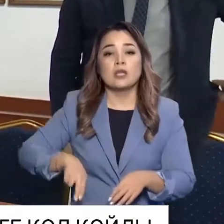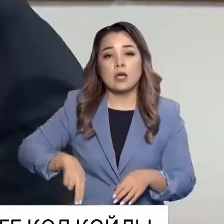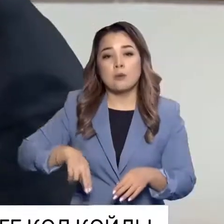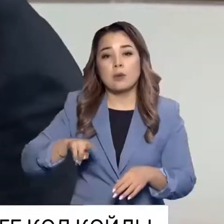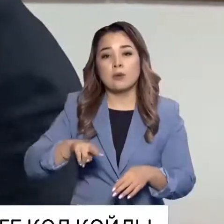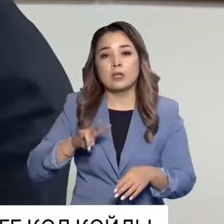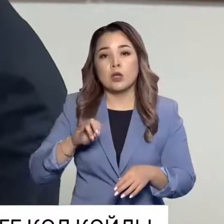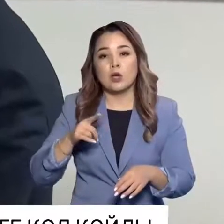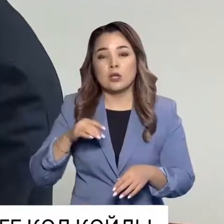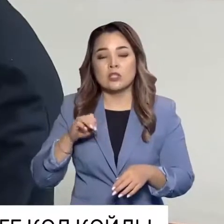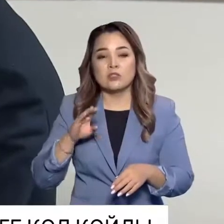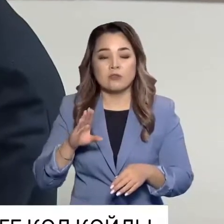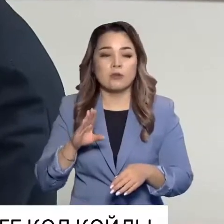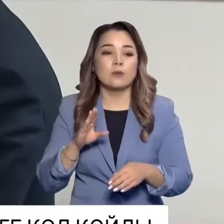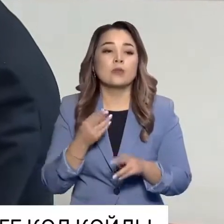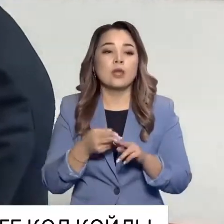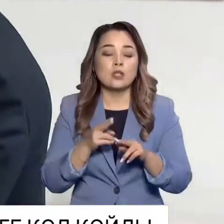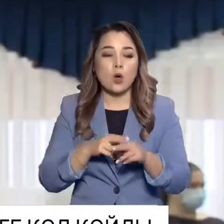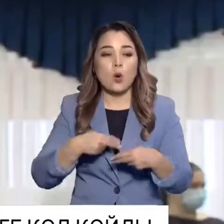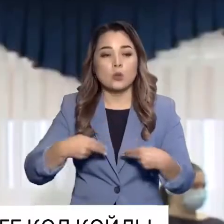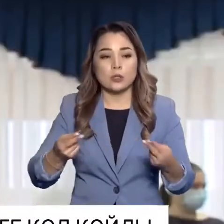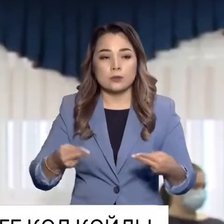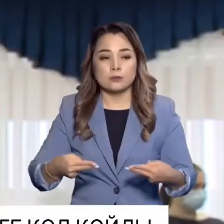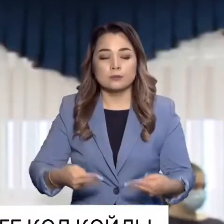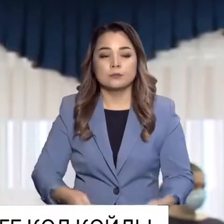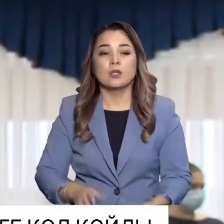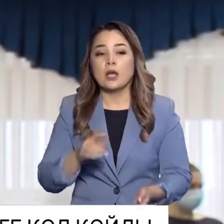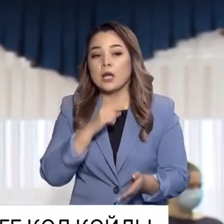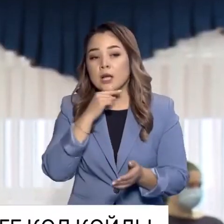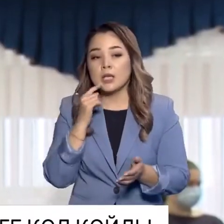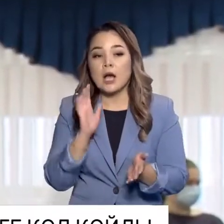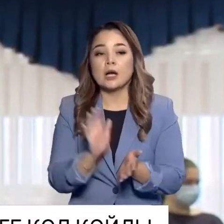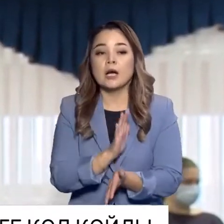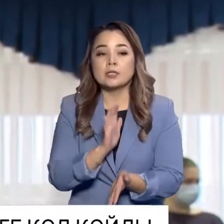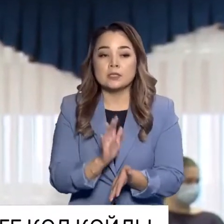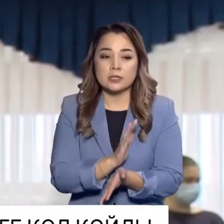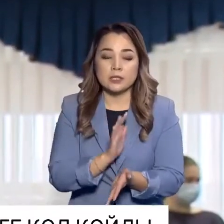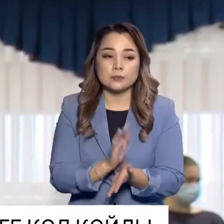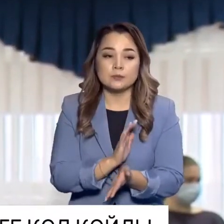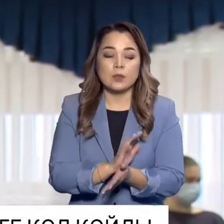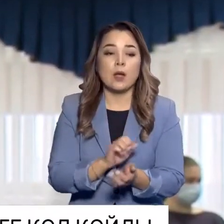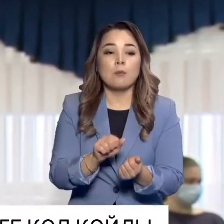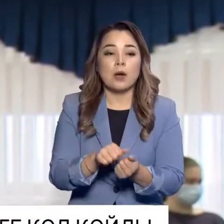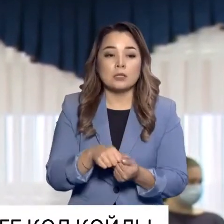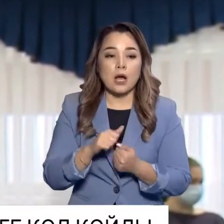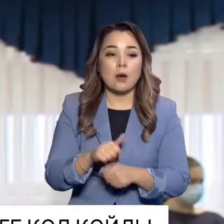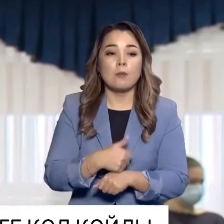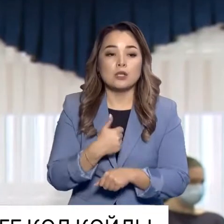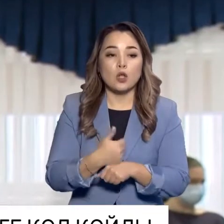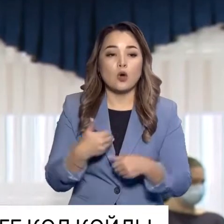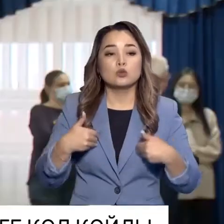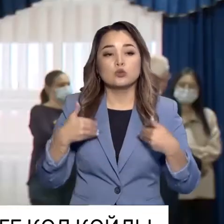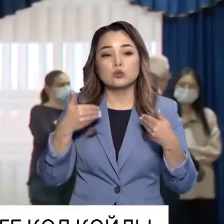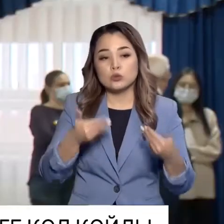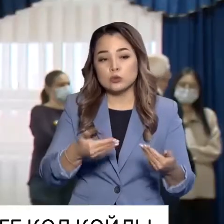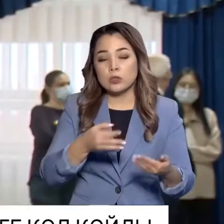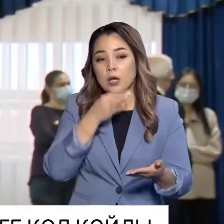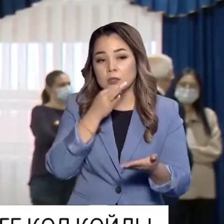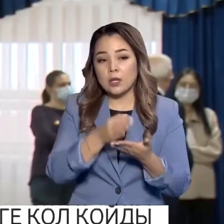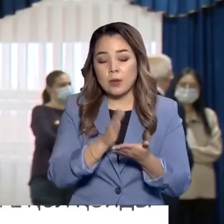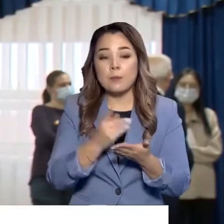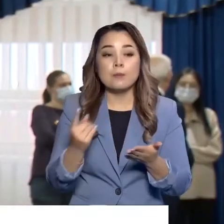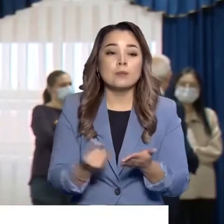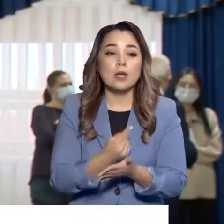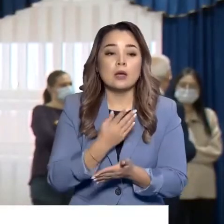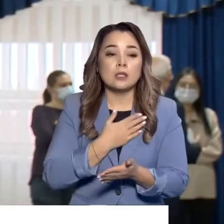Негаидзе қол қойды. Бұл Российская газета басылымының басшыларының ұсынысы болды. Бұның ішінде ең